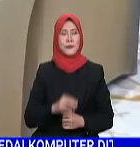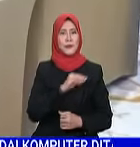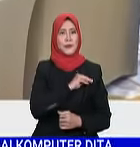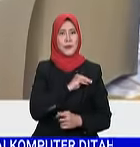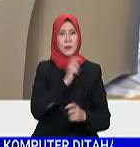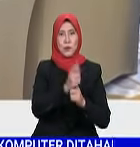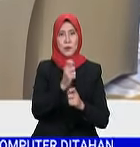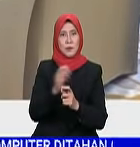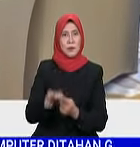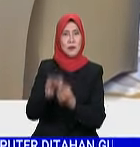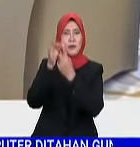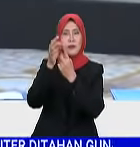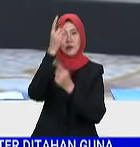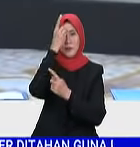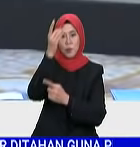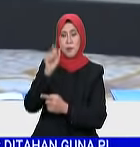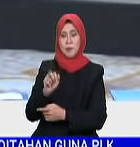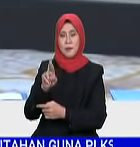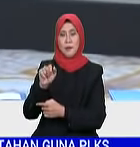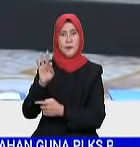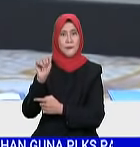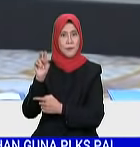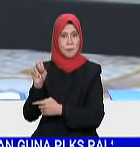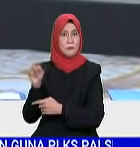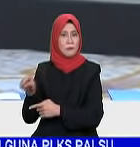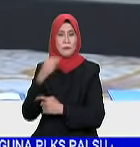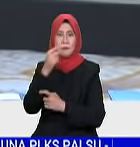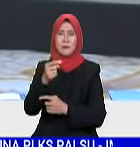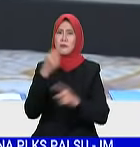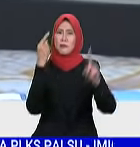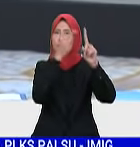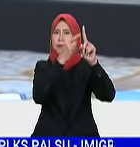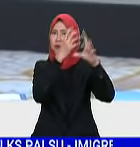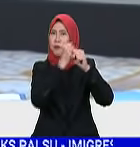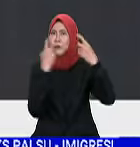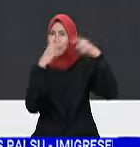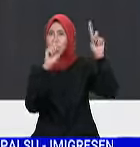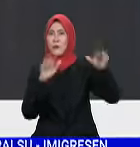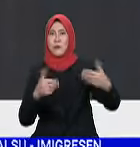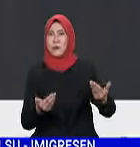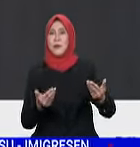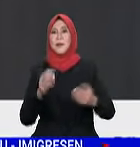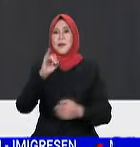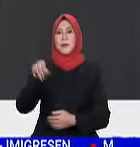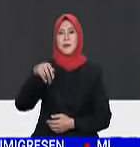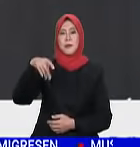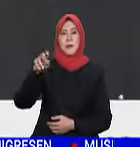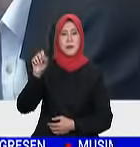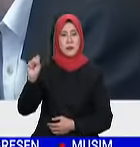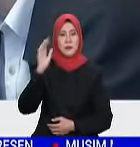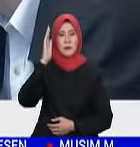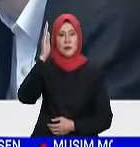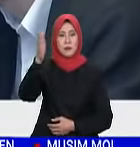Menteri Tugas-Tugas Khas Datuk Muhammad Arifin Muhammad Arif berkata ke arah mencapai matlamat berkenaan, JAPIHIS akan